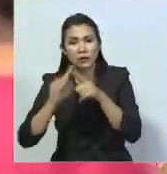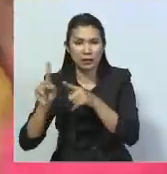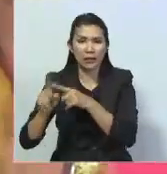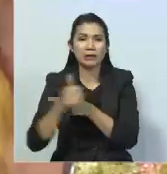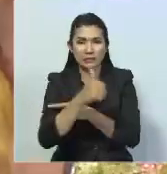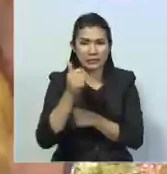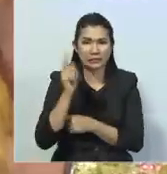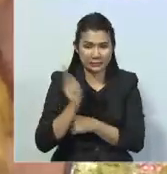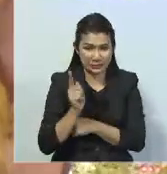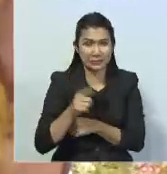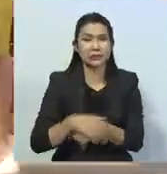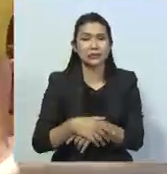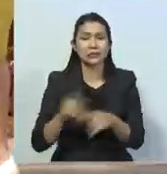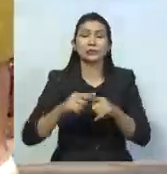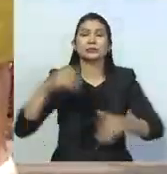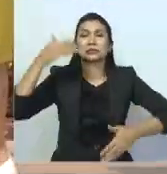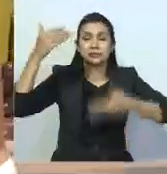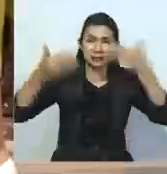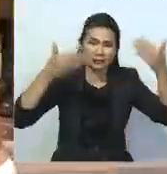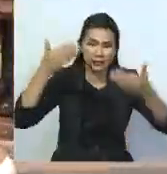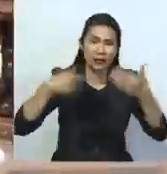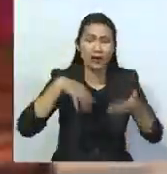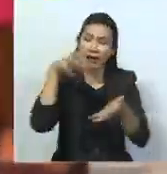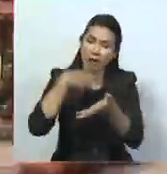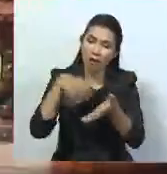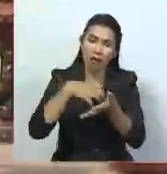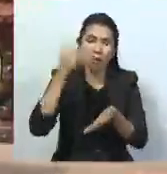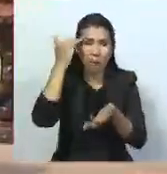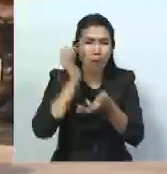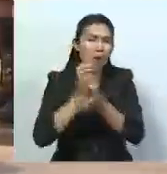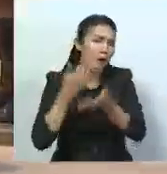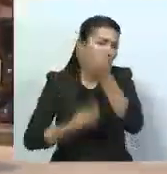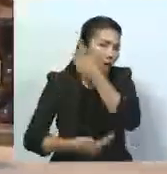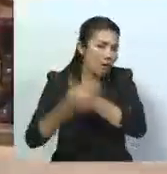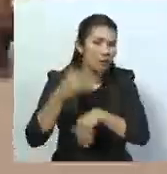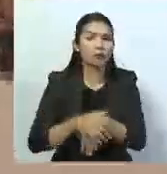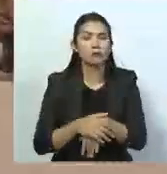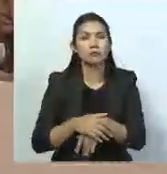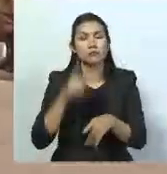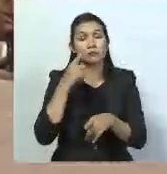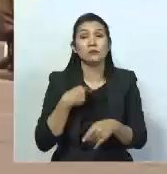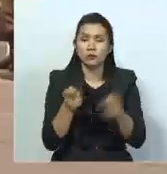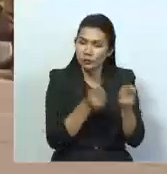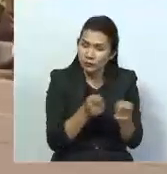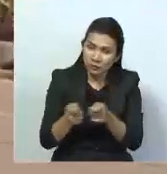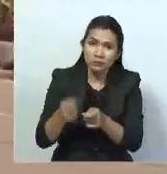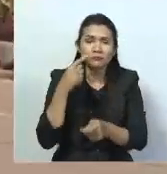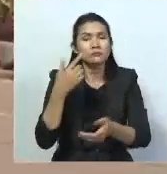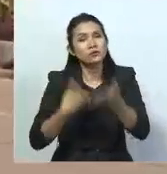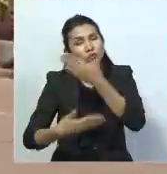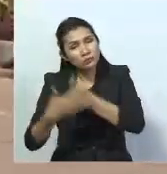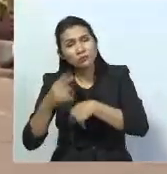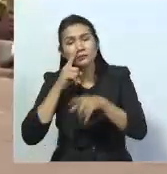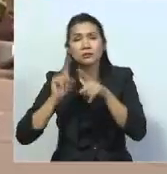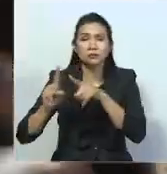ายที่เกิดขึ้นจริงนะคะแล้วก็มีนิทรรศการบอกเล่าเรื่องราวของตำรวจในอดีตการแสดงดนตรีความเป็นมาแล้วก็มีการ